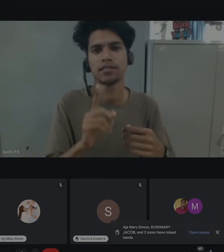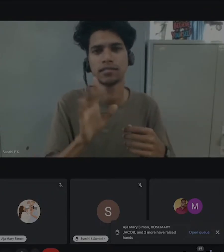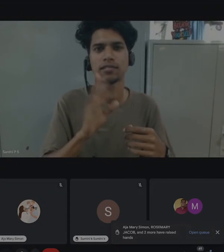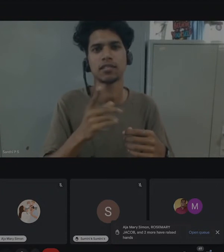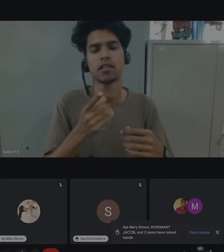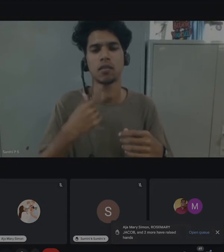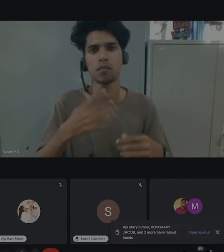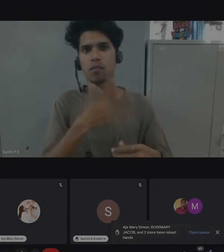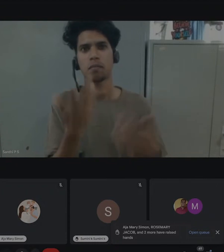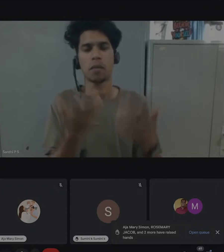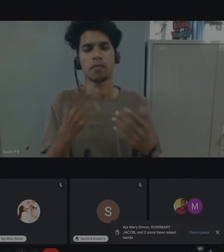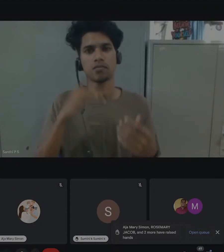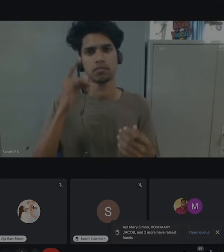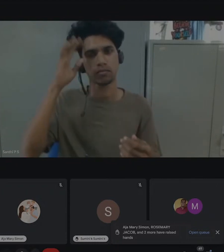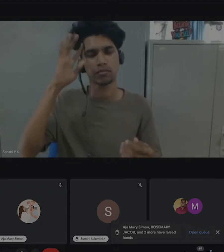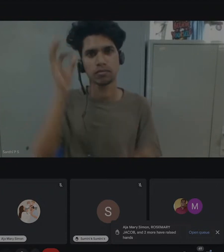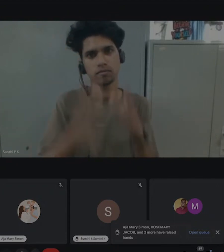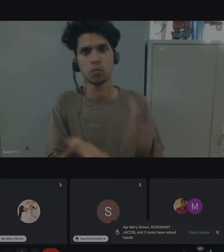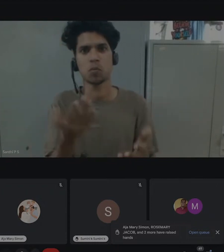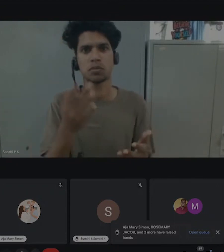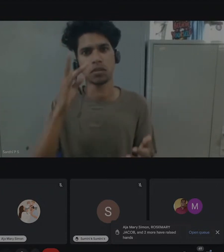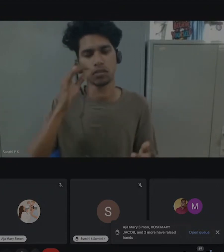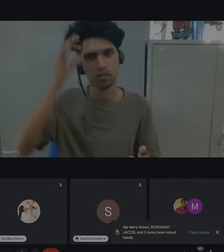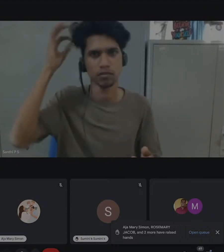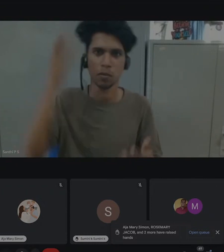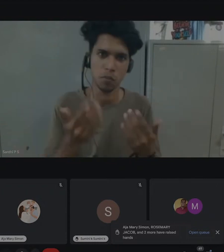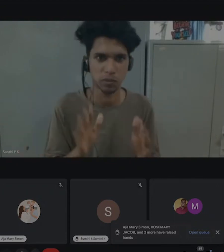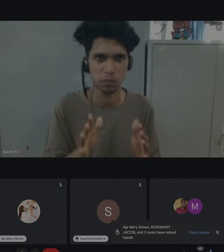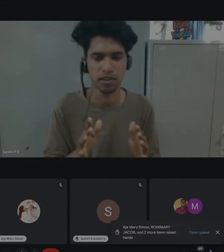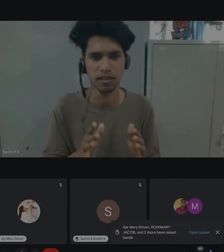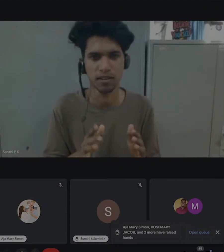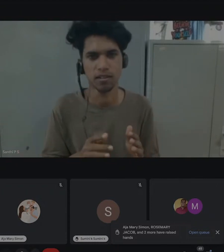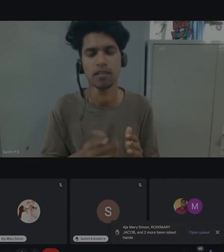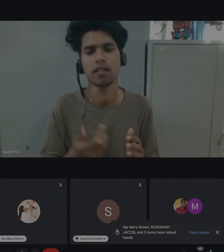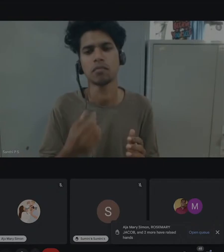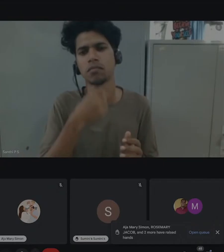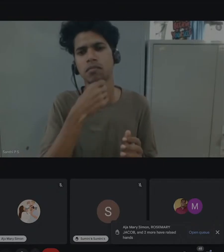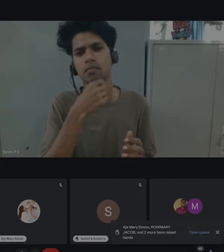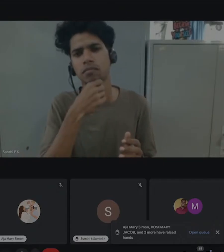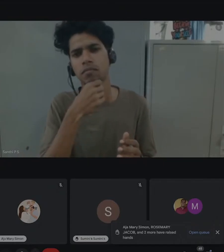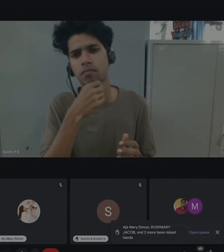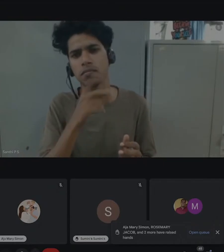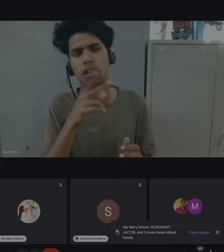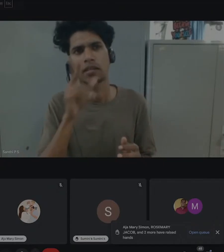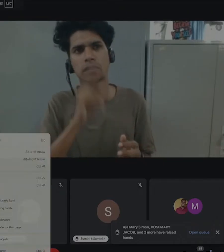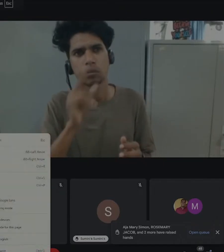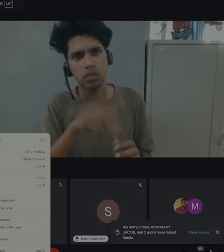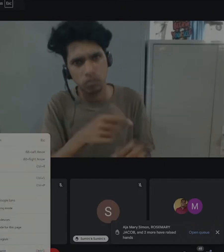വരും അല്ലെ? കുഞ്ഞിന് സംസാരം ഉണ്ടോ? 1.25 വയസ്സിൻ്റെതായിട്ടുള്ള സ്പീച്ച് ഉണ്ടോ